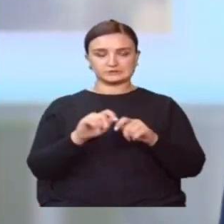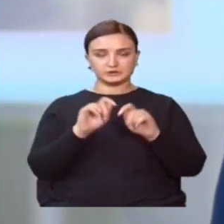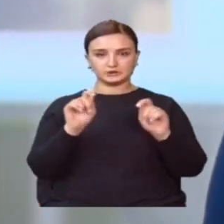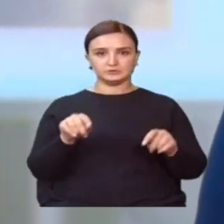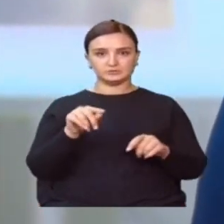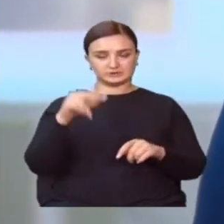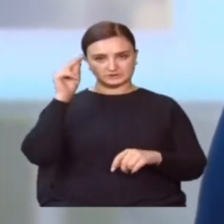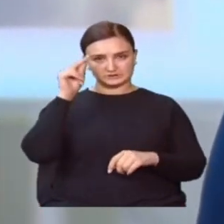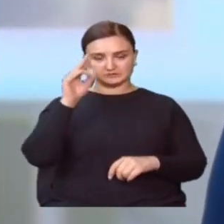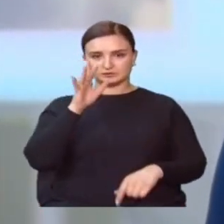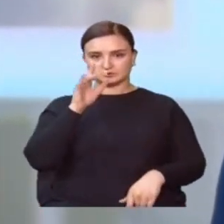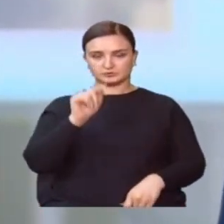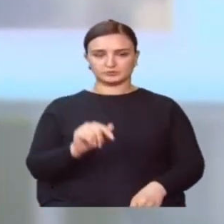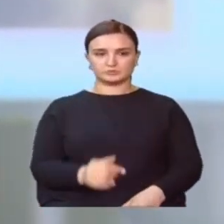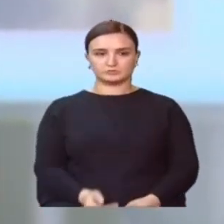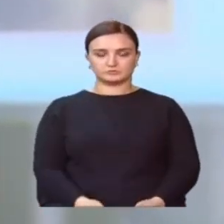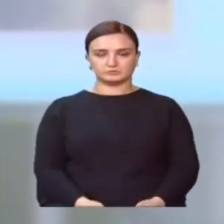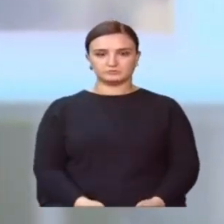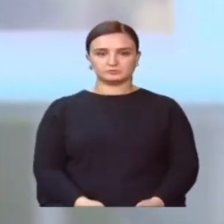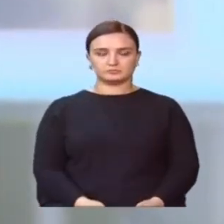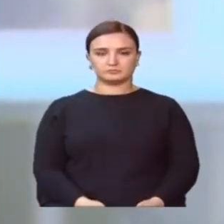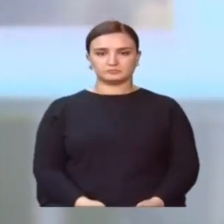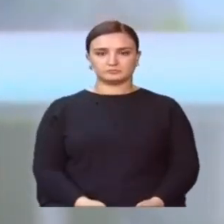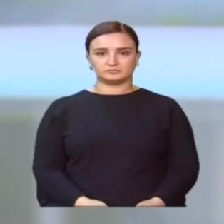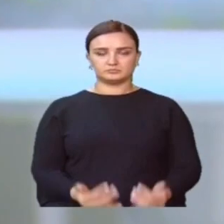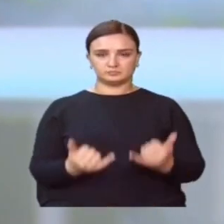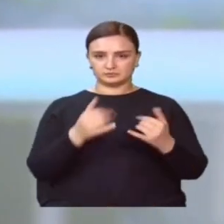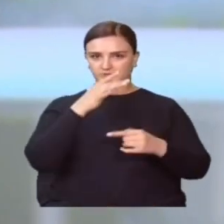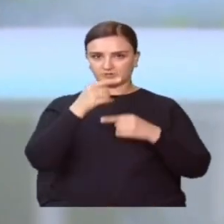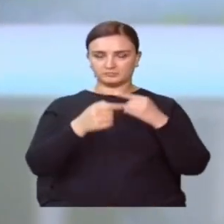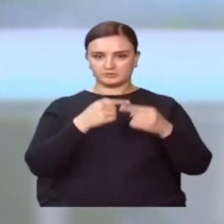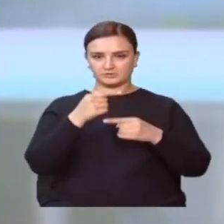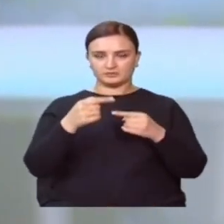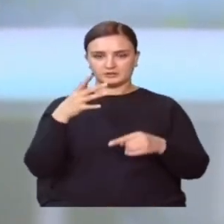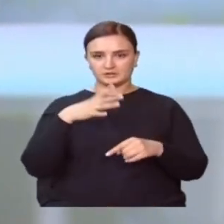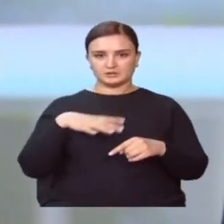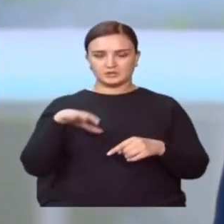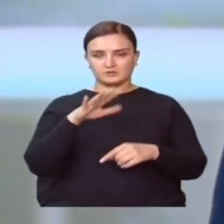სწავლის დროს და რომელიც ქმნის თანამედროვე საქართველოს მომავალს.